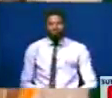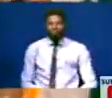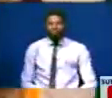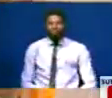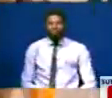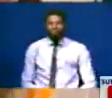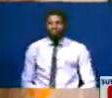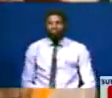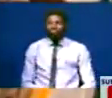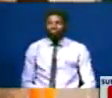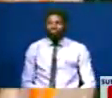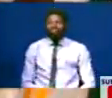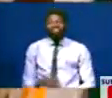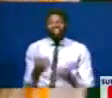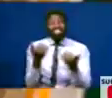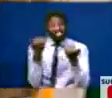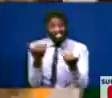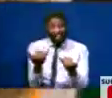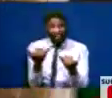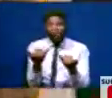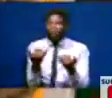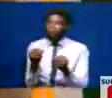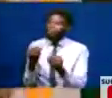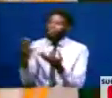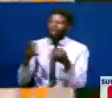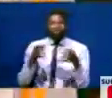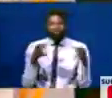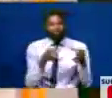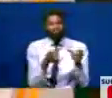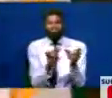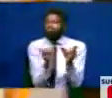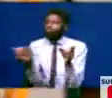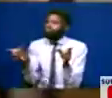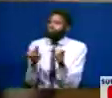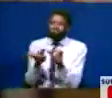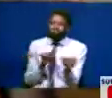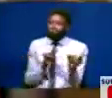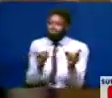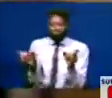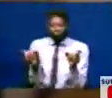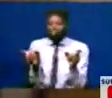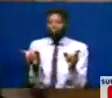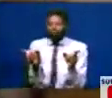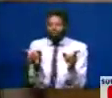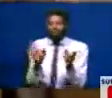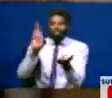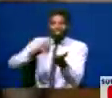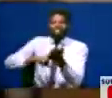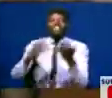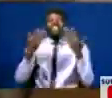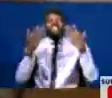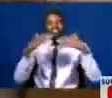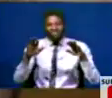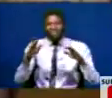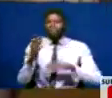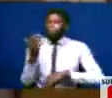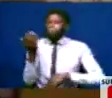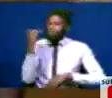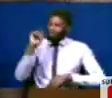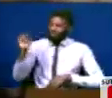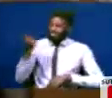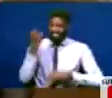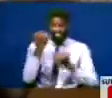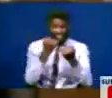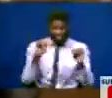Presently, many Akurino splinter groups have been registered. Dating back to pre-independence Kenya, the